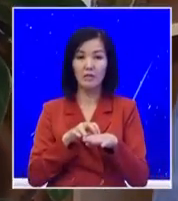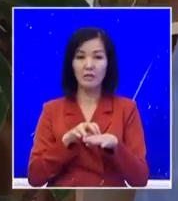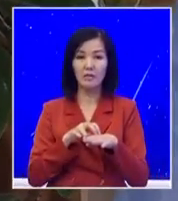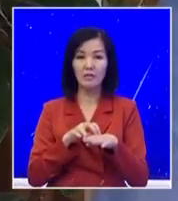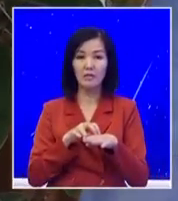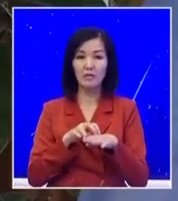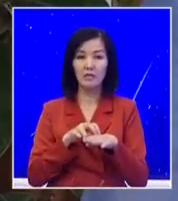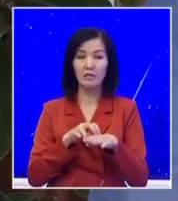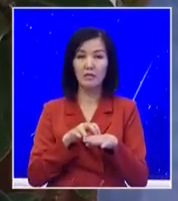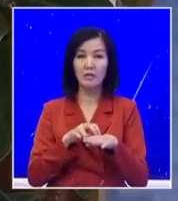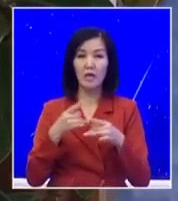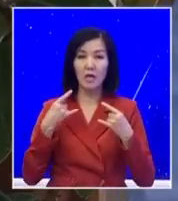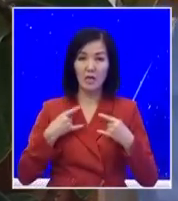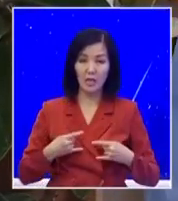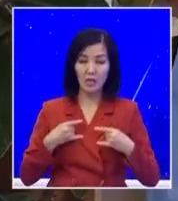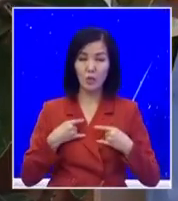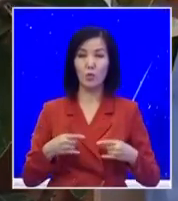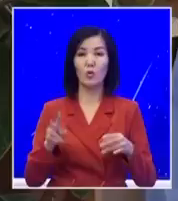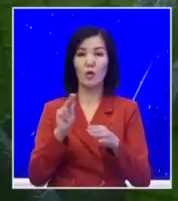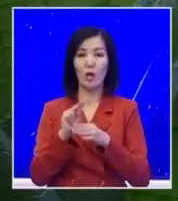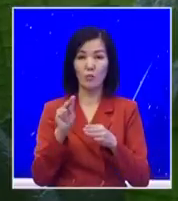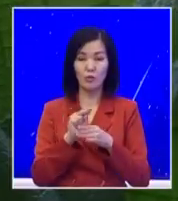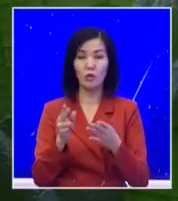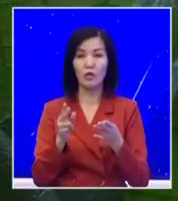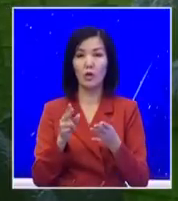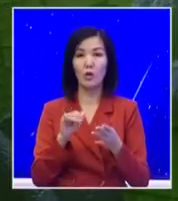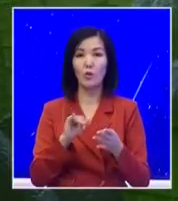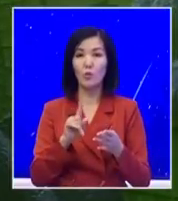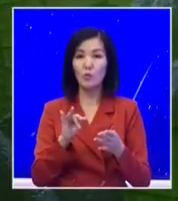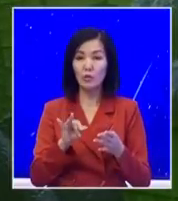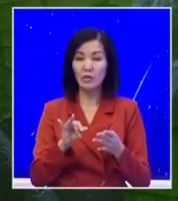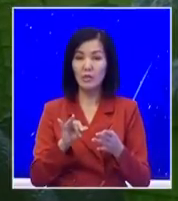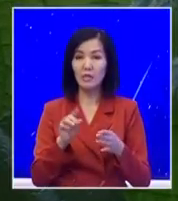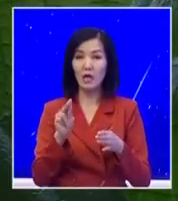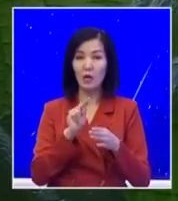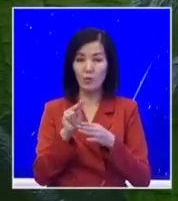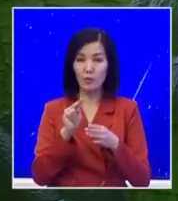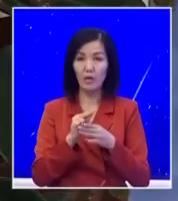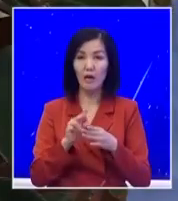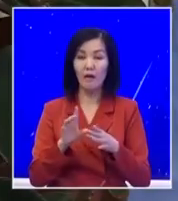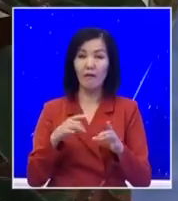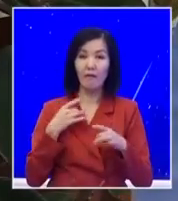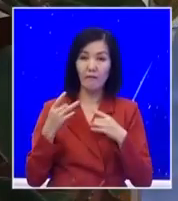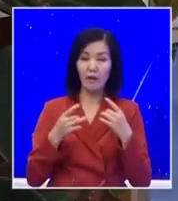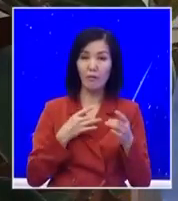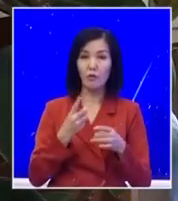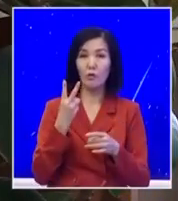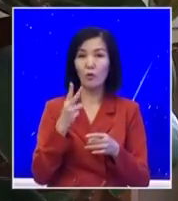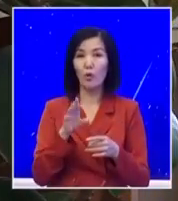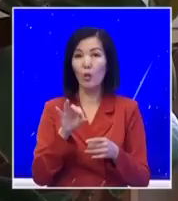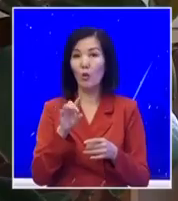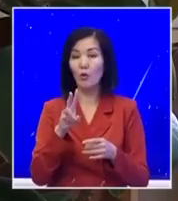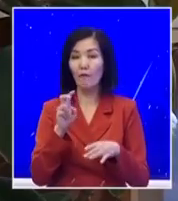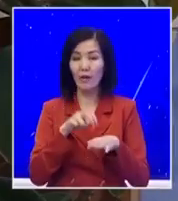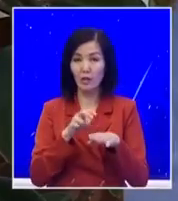узким специальностям. Рентгенолога обучила, УЗИста обучила, невропатолога, лор-врачей 2 у нас она